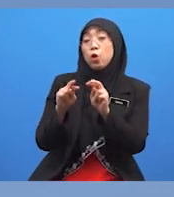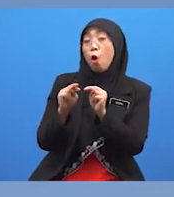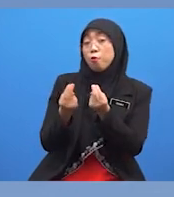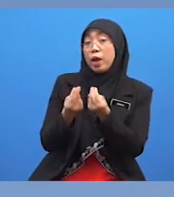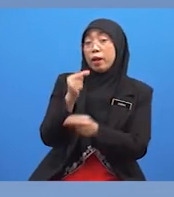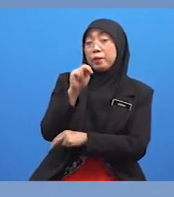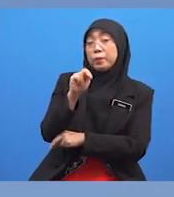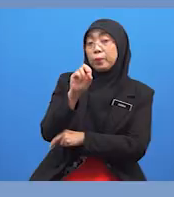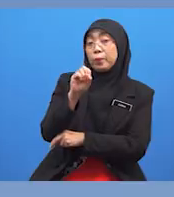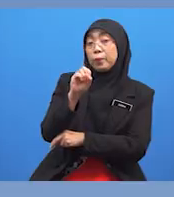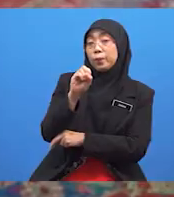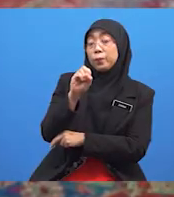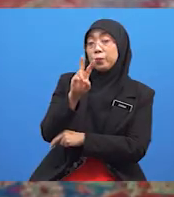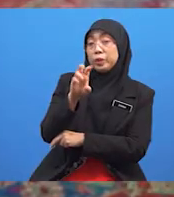Lumpur.